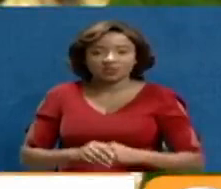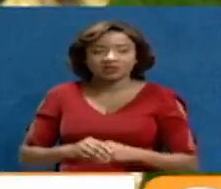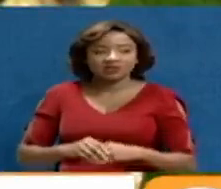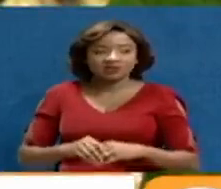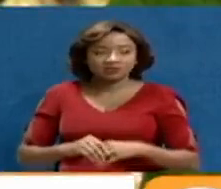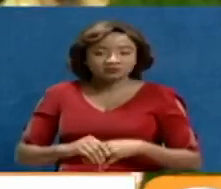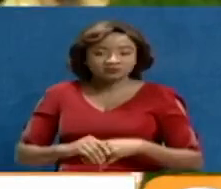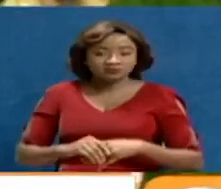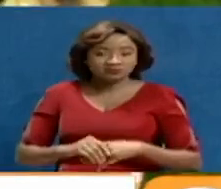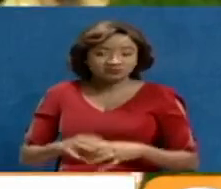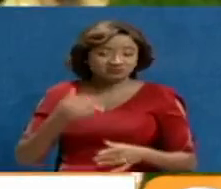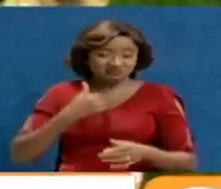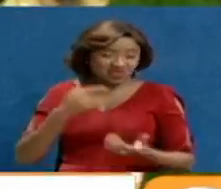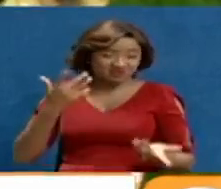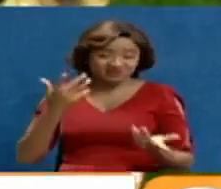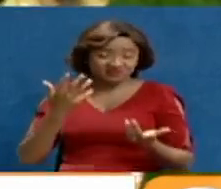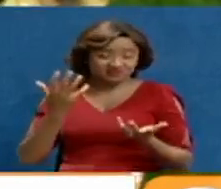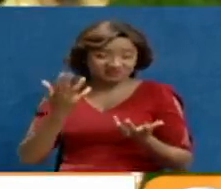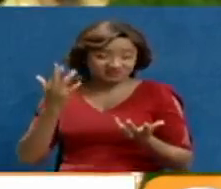haja kumfufua tena.